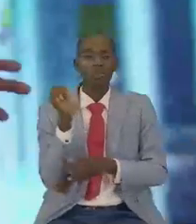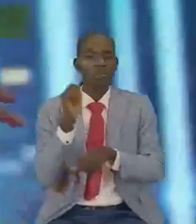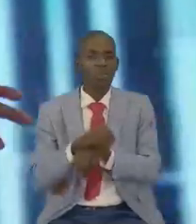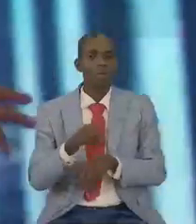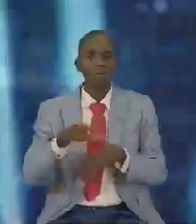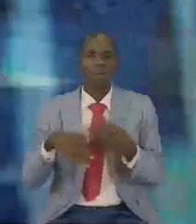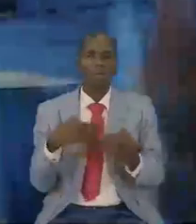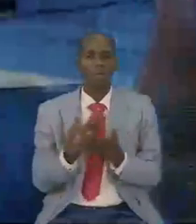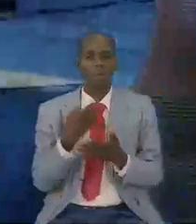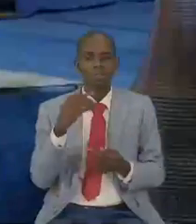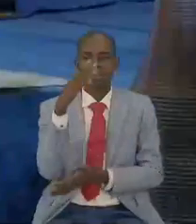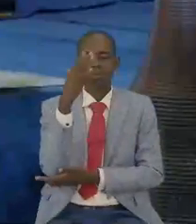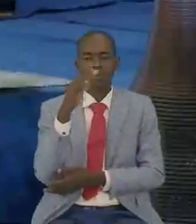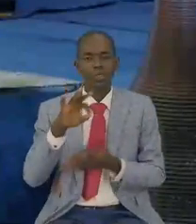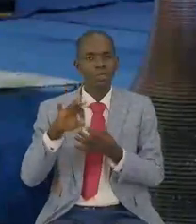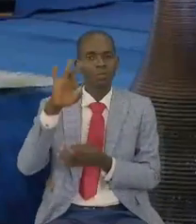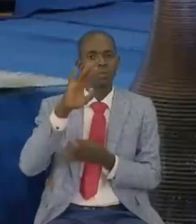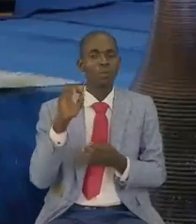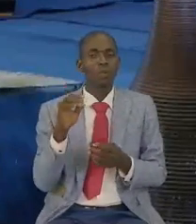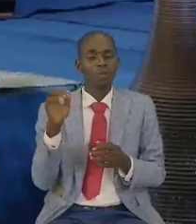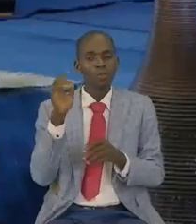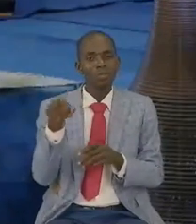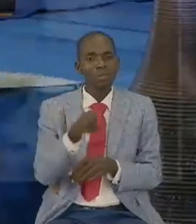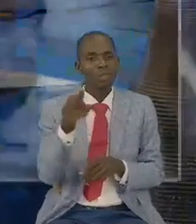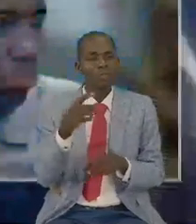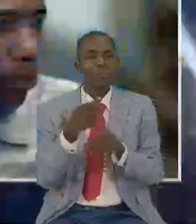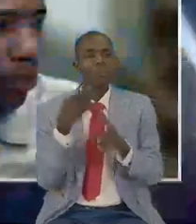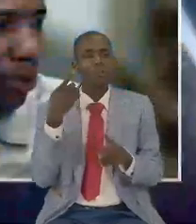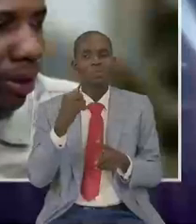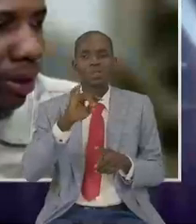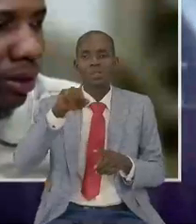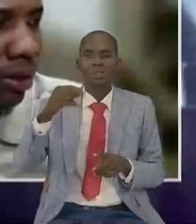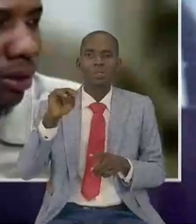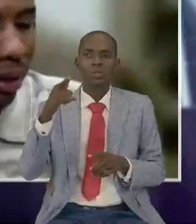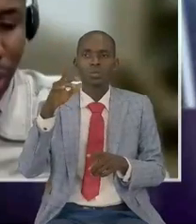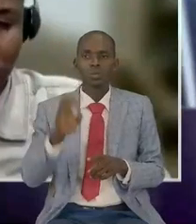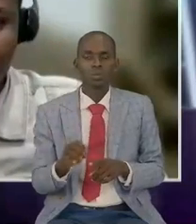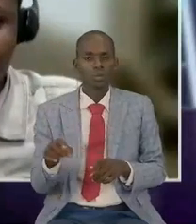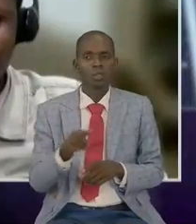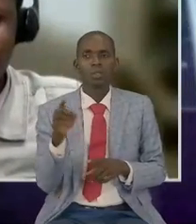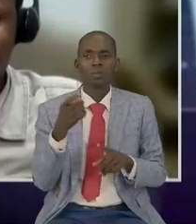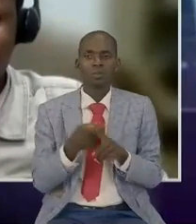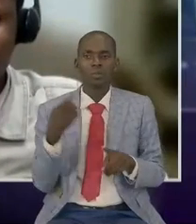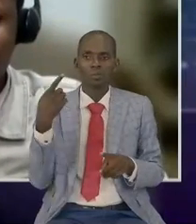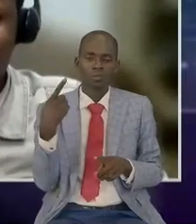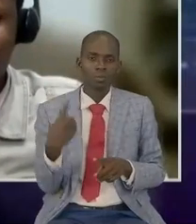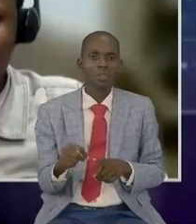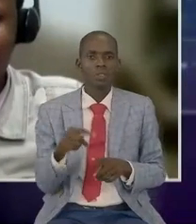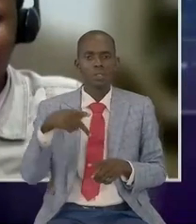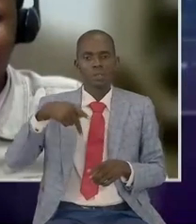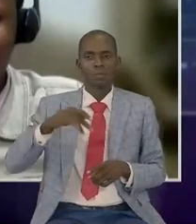ces esprits de la brousse. Vous les avez vaincus de la jungle. Vous les avez vaincus de la fosse. Vous les avez